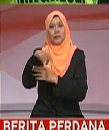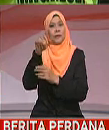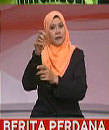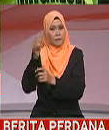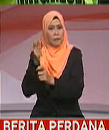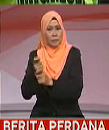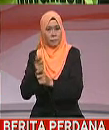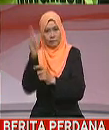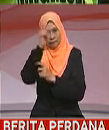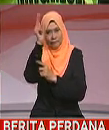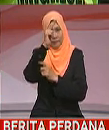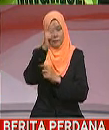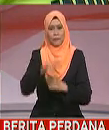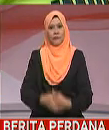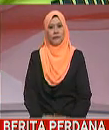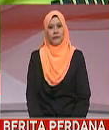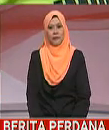yang ditetapkan kerajaan.